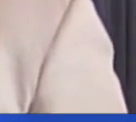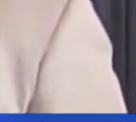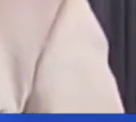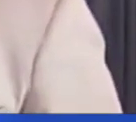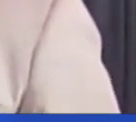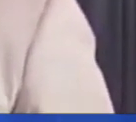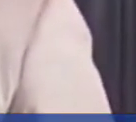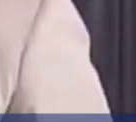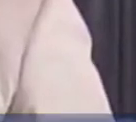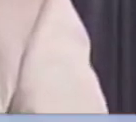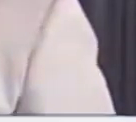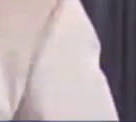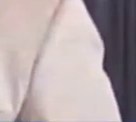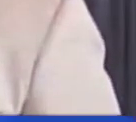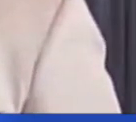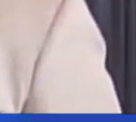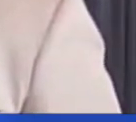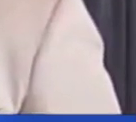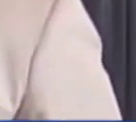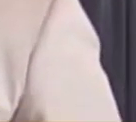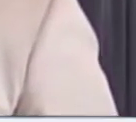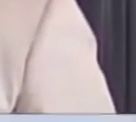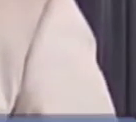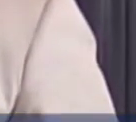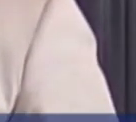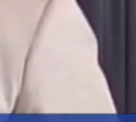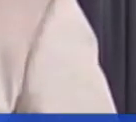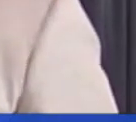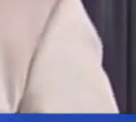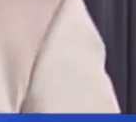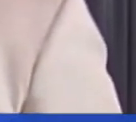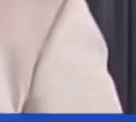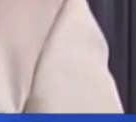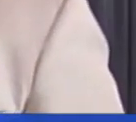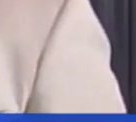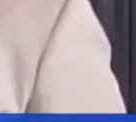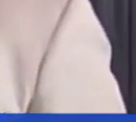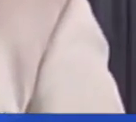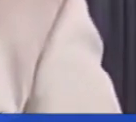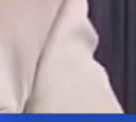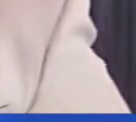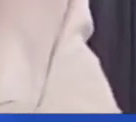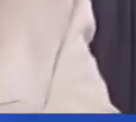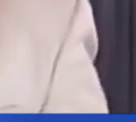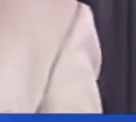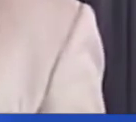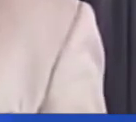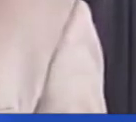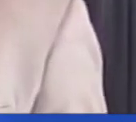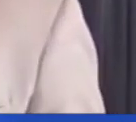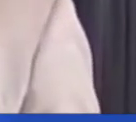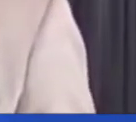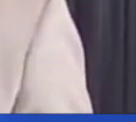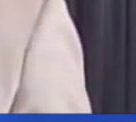agreement, and the small issues that the National Governing Council for the Nurses Union had raised have actually